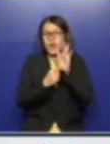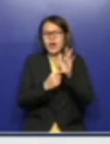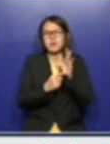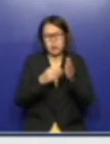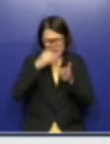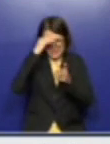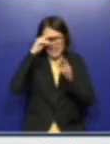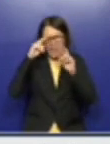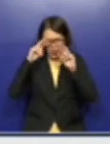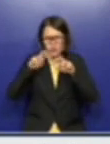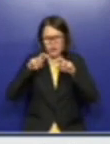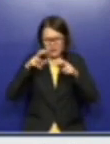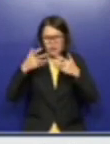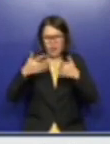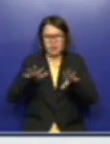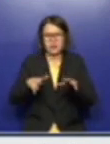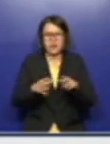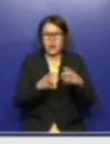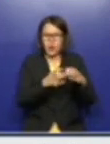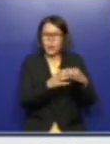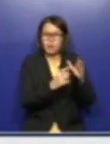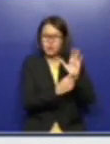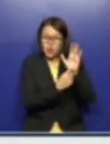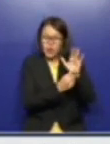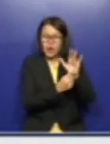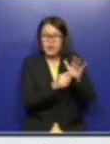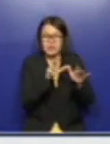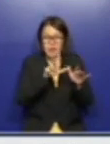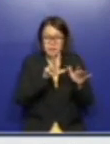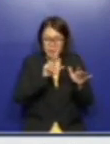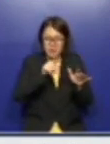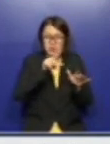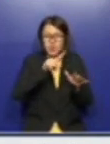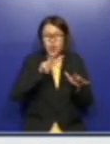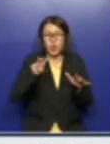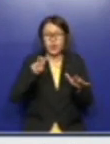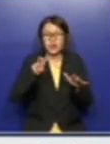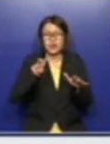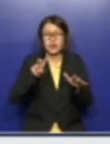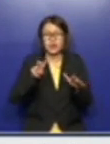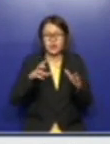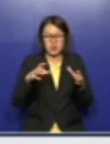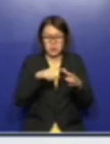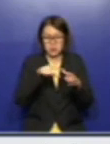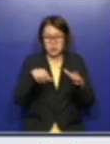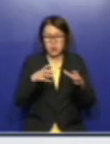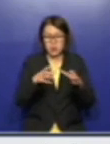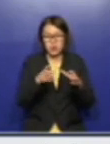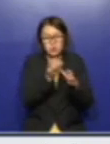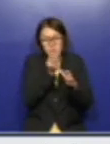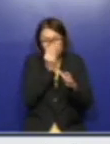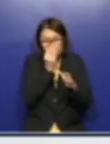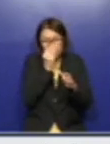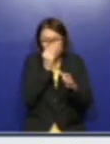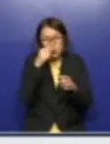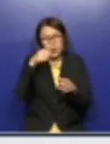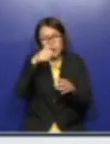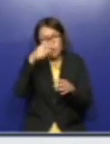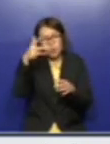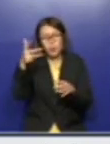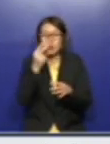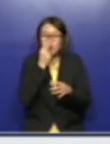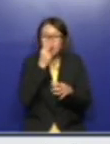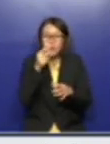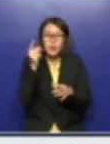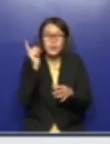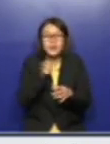ครับกลุ่มตัวอย่างท่าน 3,200 คนและท่านระบุชัดเจนเลยนะครับบอกว่าเป็นกลุ่มที่ดูไทย PBS ของท่านเป็นประจ